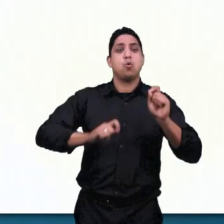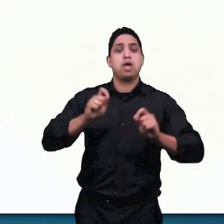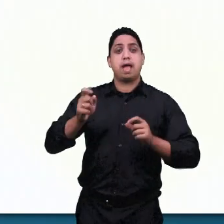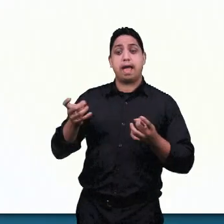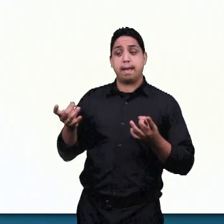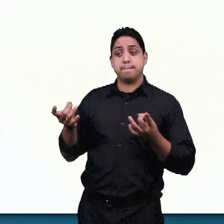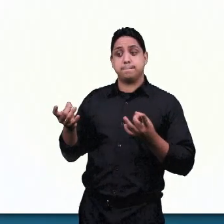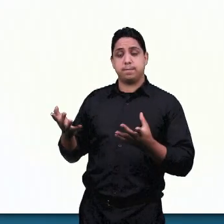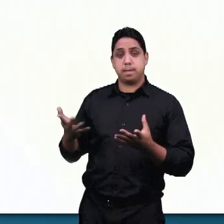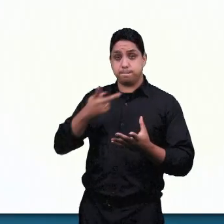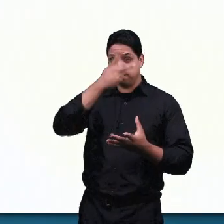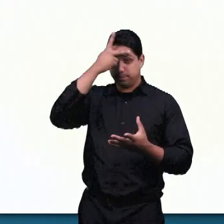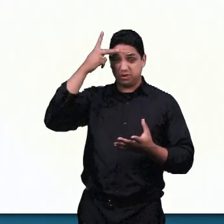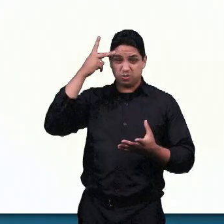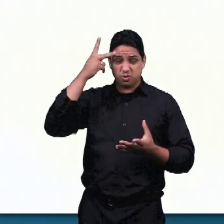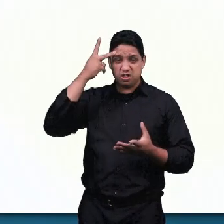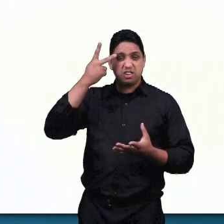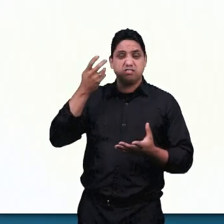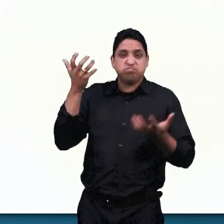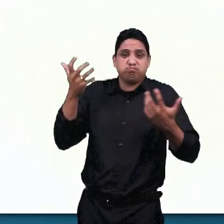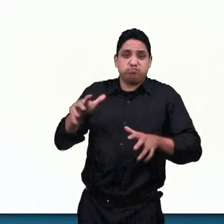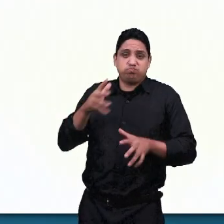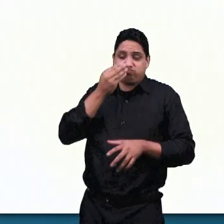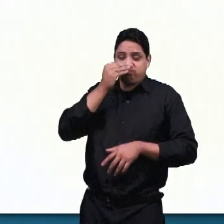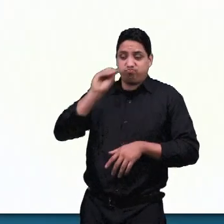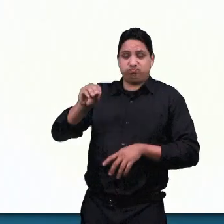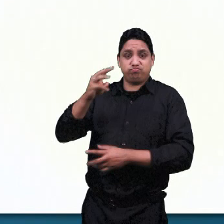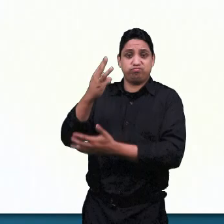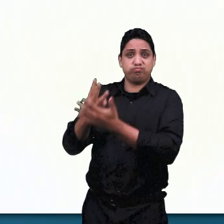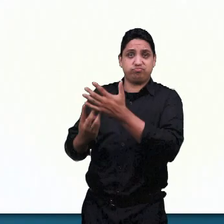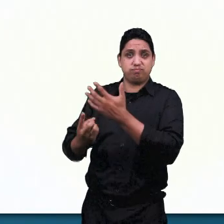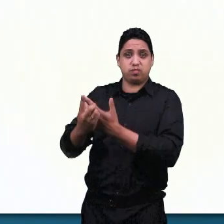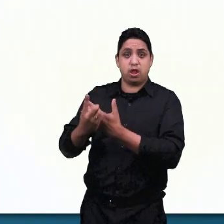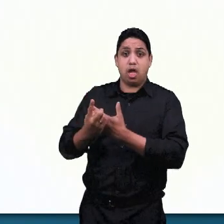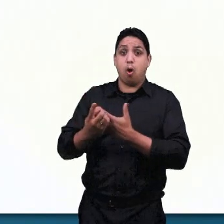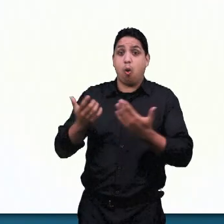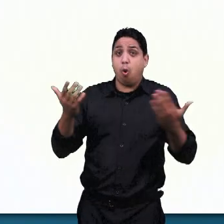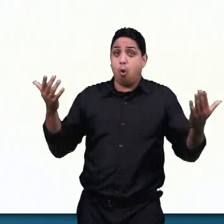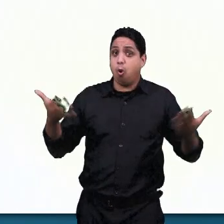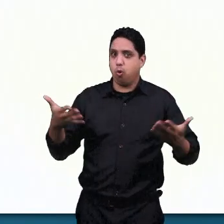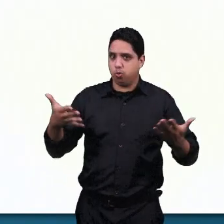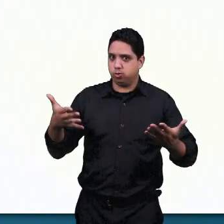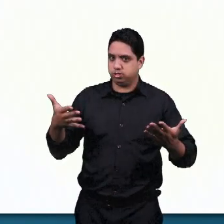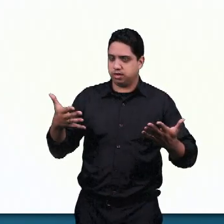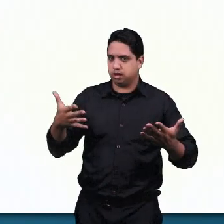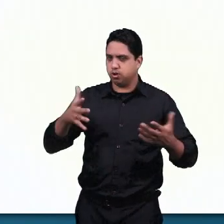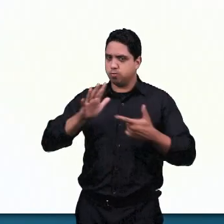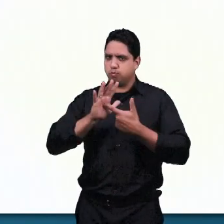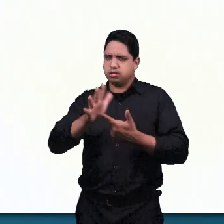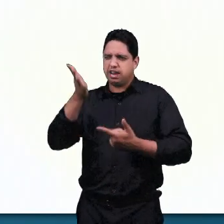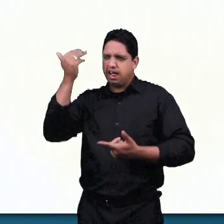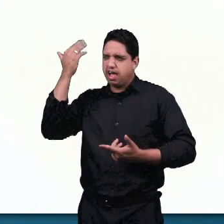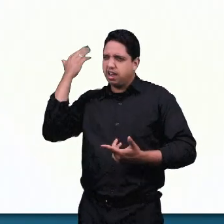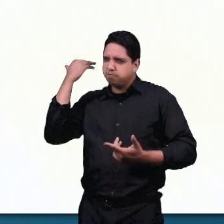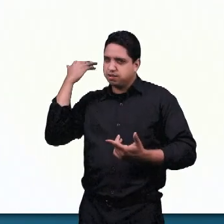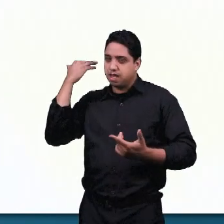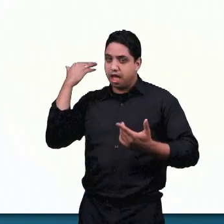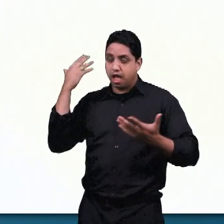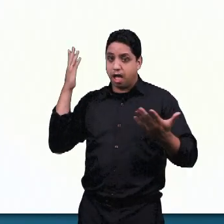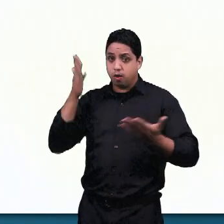pour ceux qui rejettent la Trinité dans le jour d'aujourd'hui. Donc, faire une association